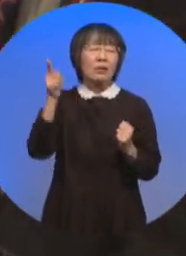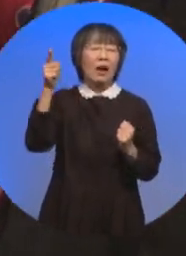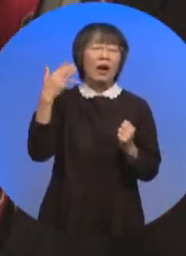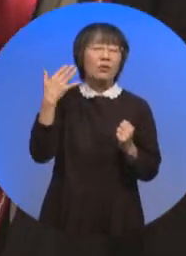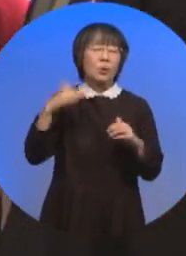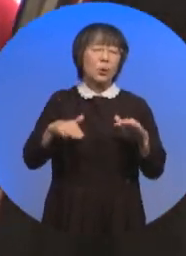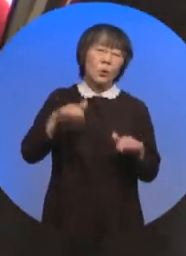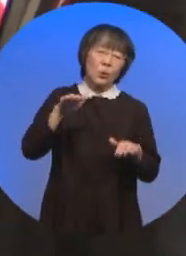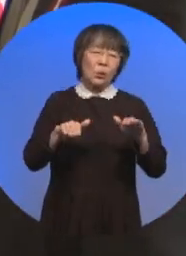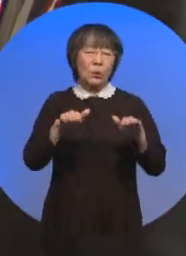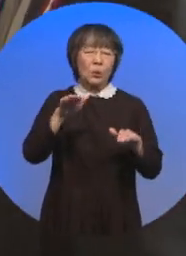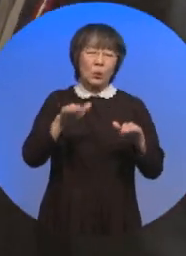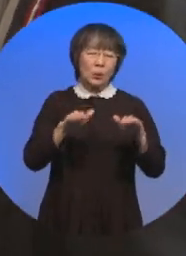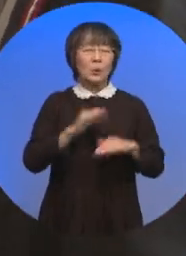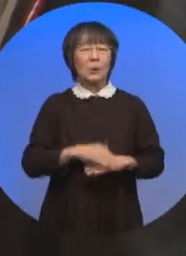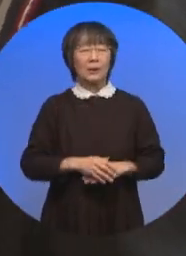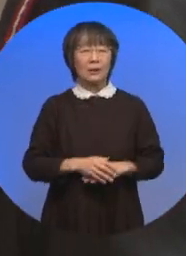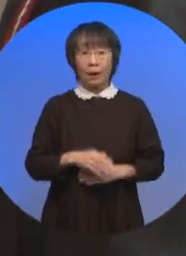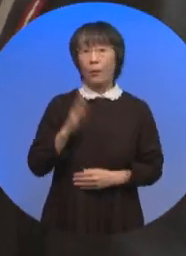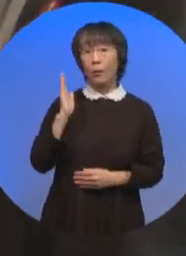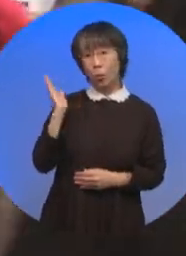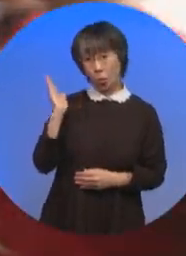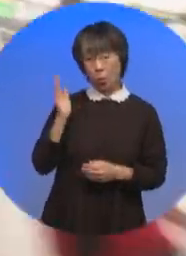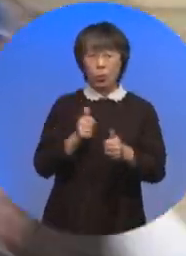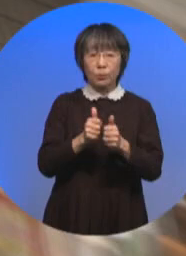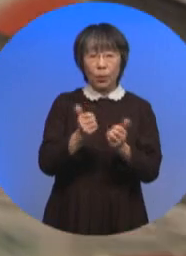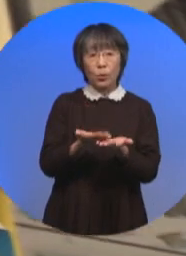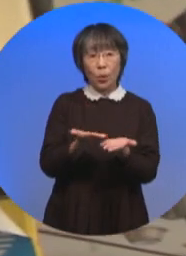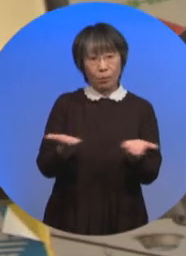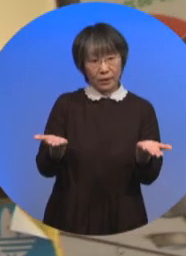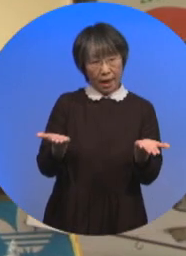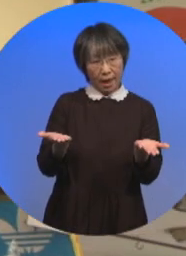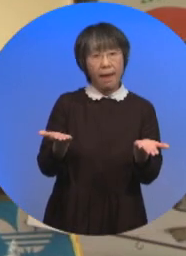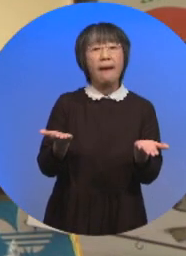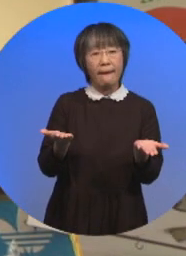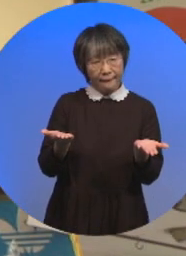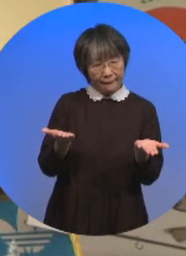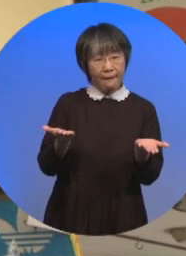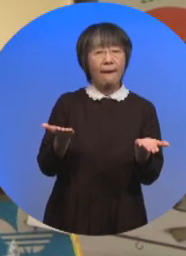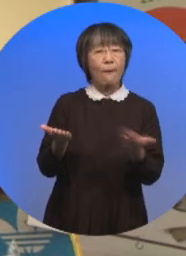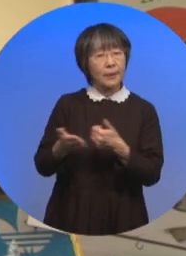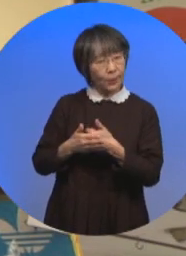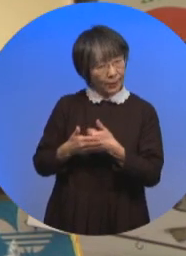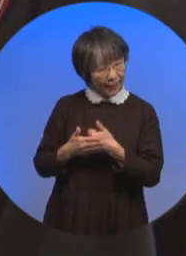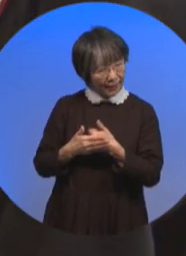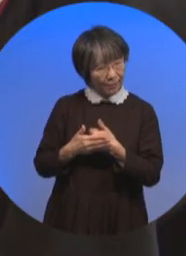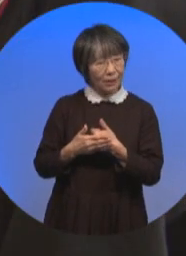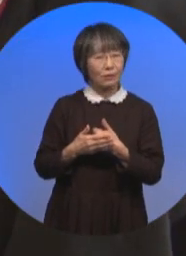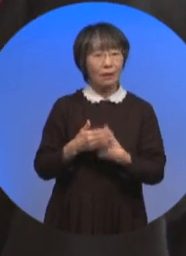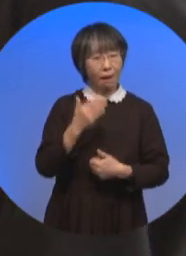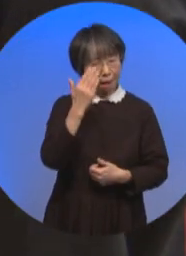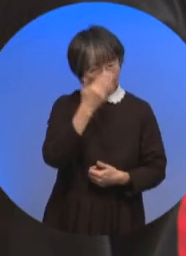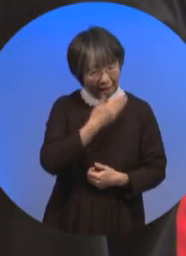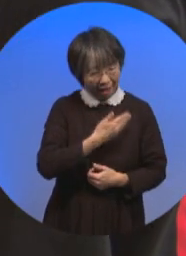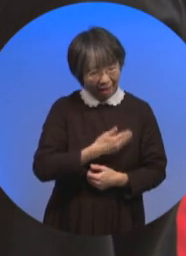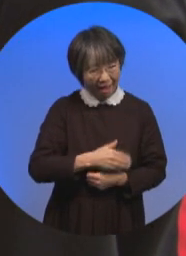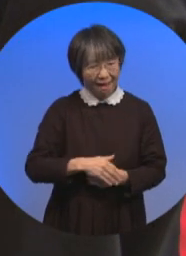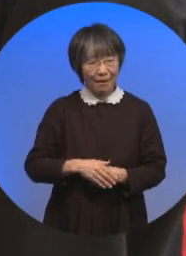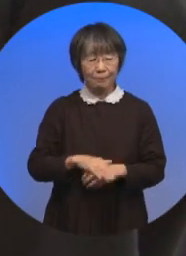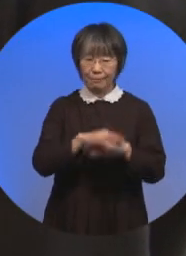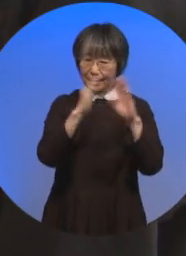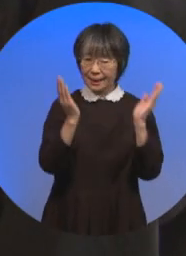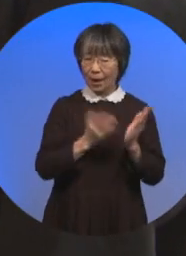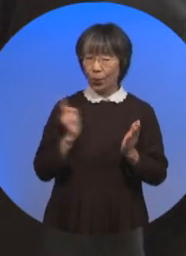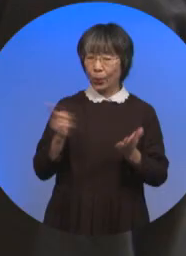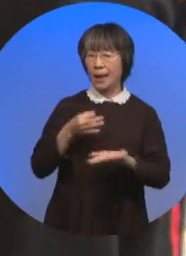さんに、はい、オフの時はいつもお世話になってます。 あ、そうなんですか。知らんかったな。そ うそう、いや、もうメジャーリーガーは全員ここで勝ってます